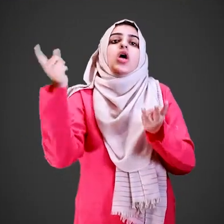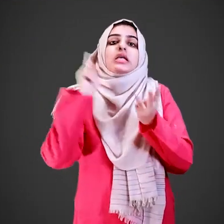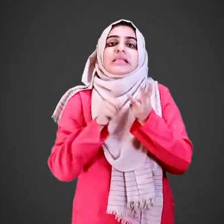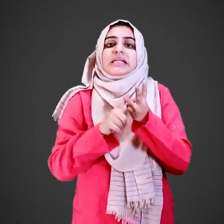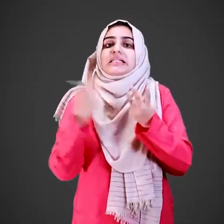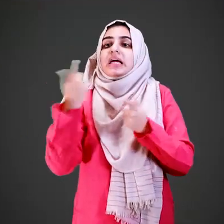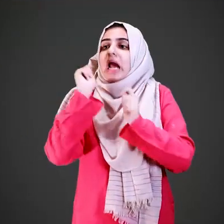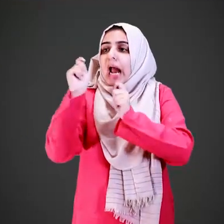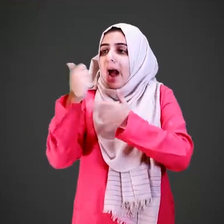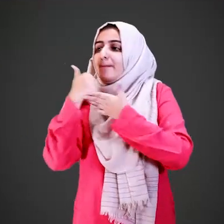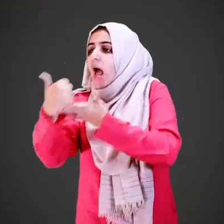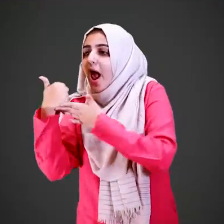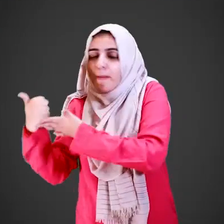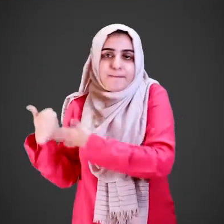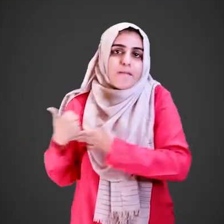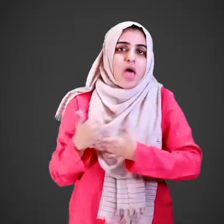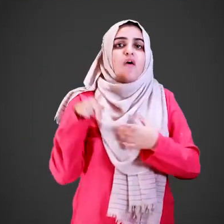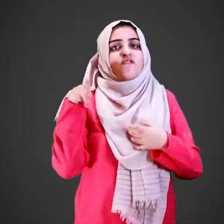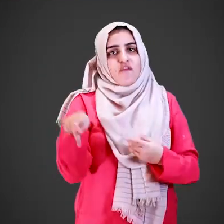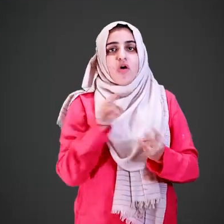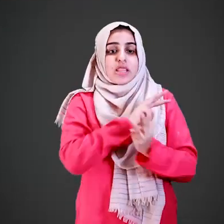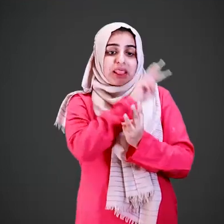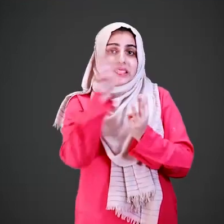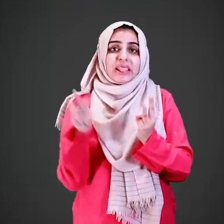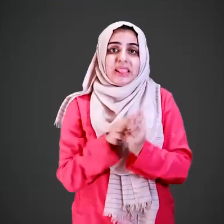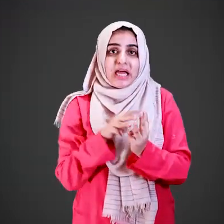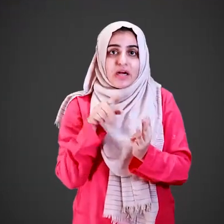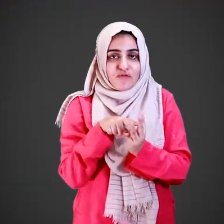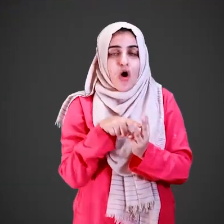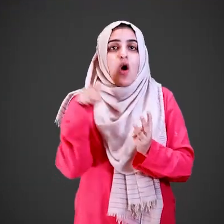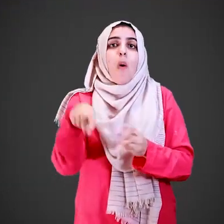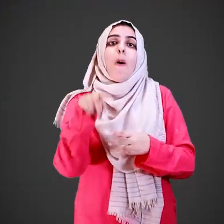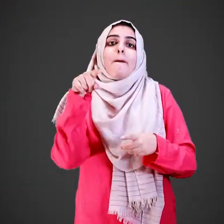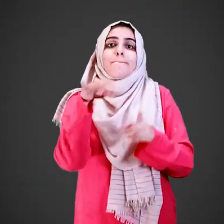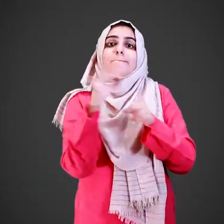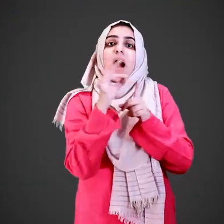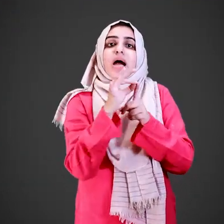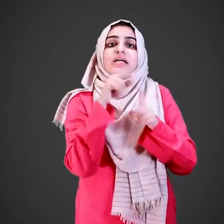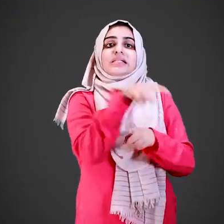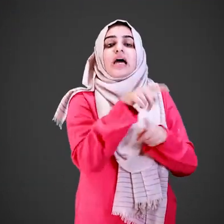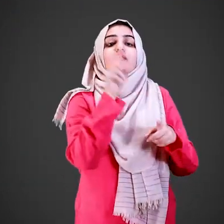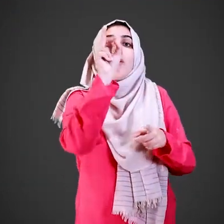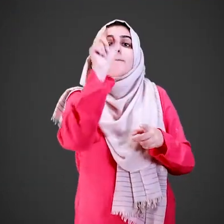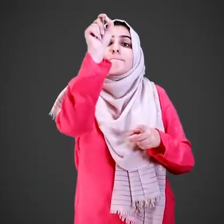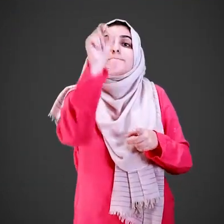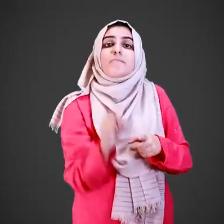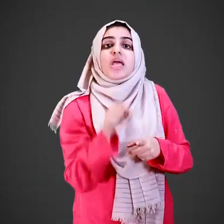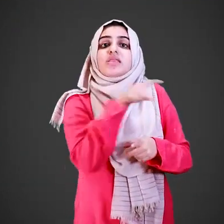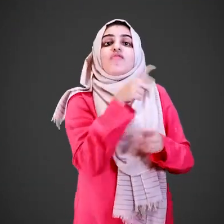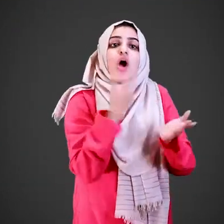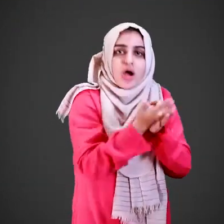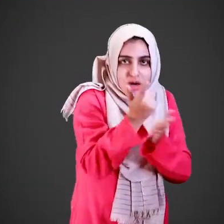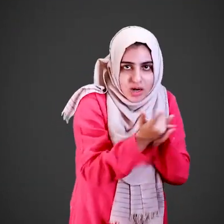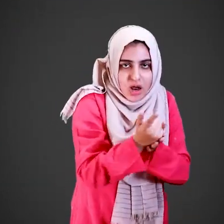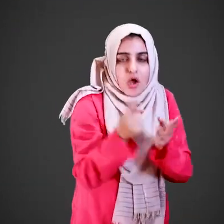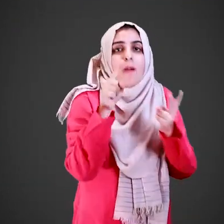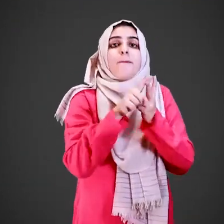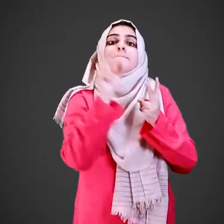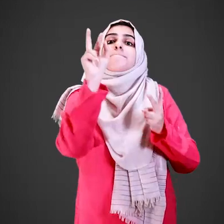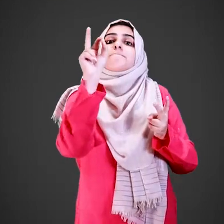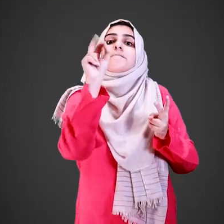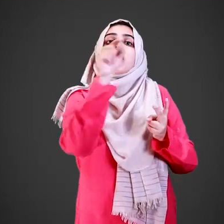वो सर्विसेज सेक्टर है। तो इन तीनों में पाकिस्तान के अंदर 20% हिस्सा ज़राअत का है और 20% ही